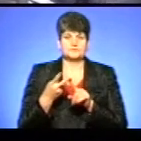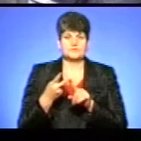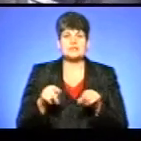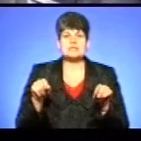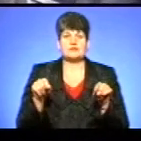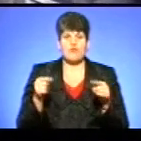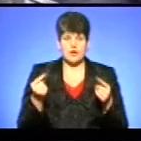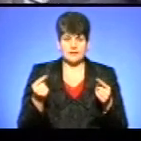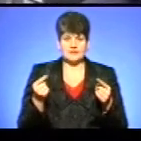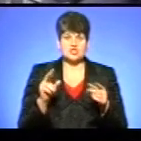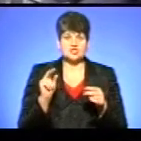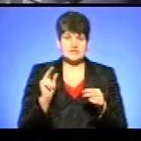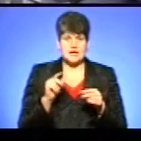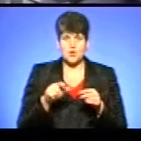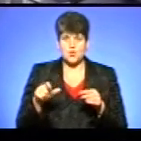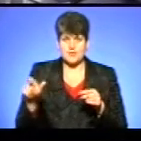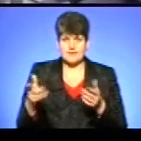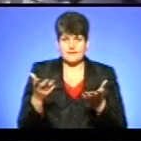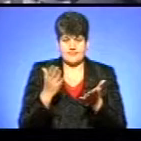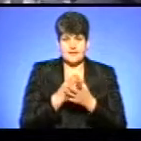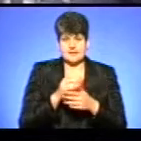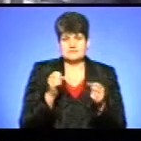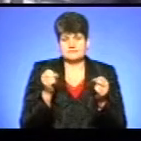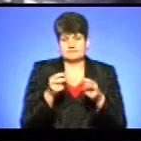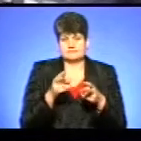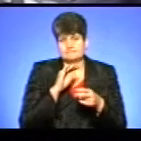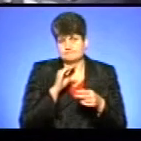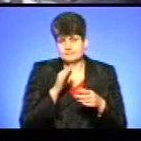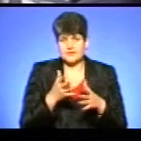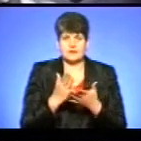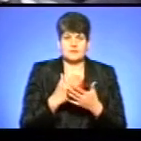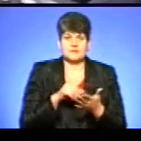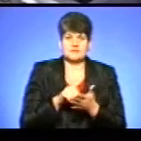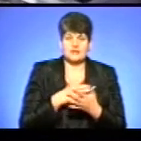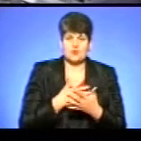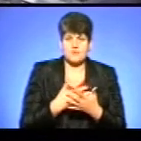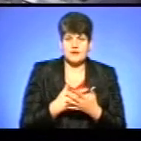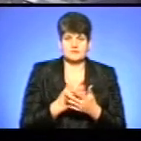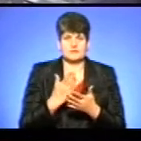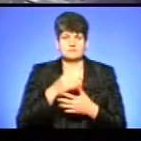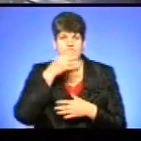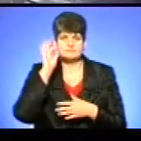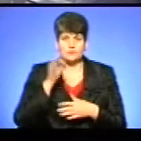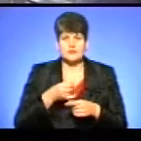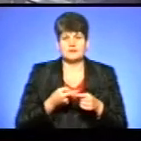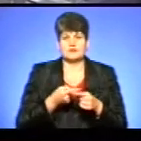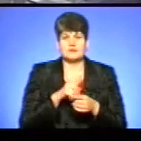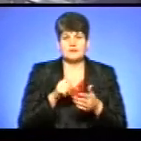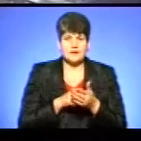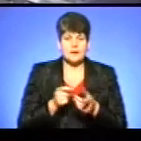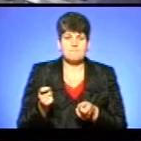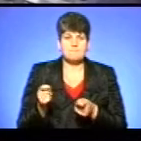створити з числа людей, які є фахівцями, які є представники громадськості, які є компетентні в питаннях